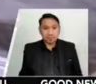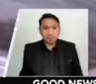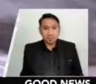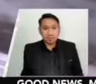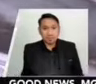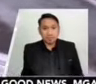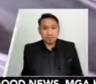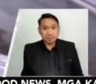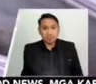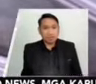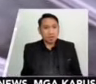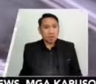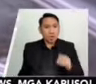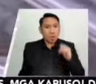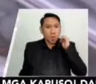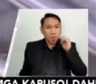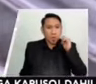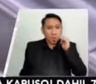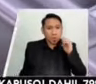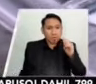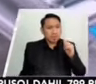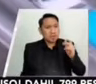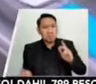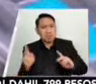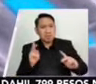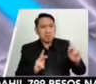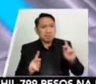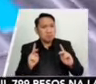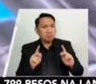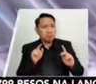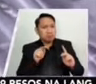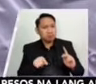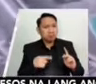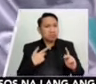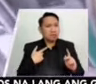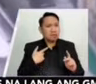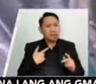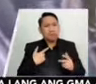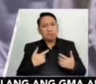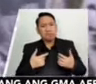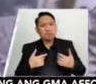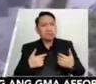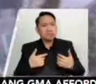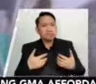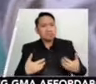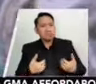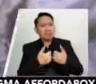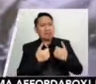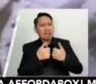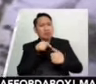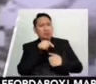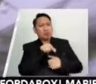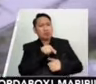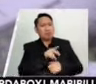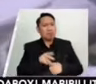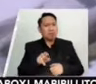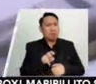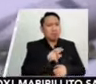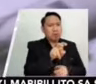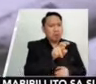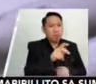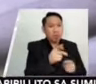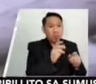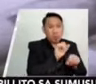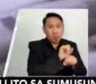Araw-araw, libo-libong commuter ang nakikipagsapalaran sa kalsada sa kanilang pagpasok sa trabaho o eskwela. Ano-ano na nga ba ang